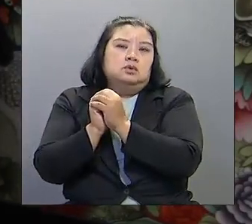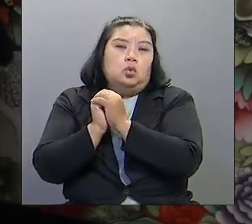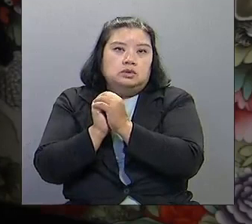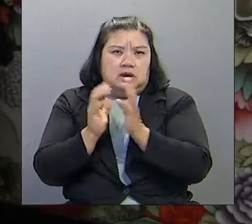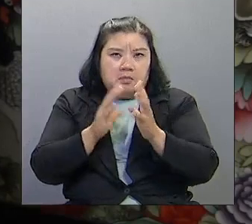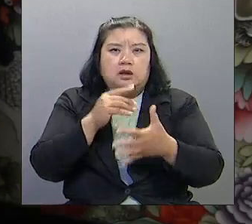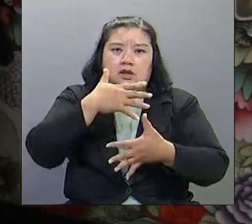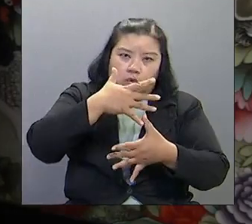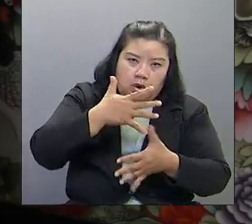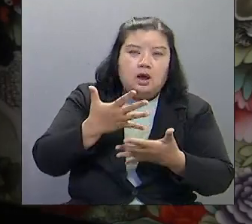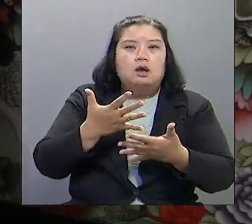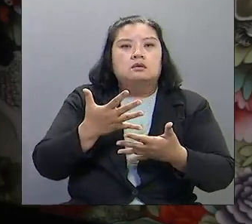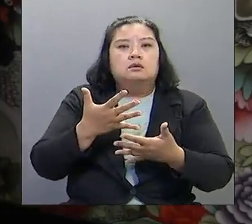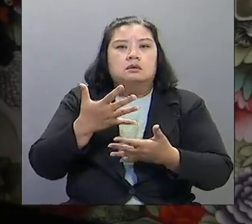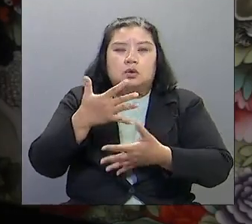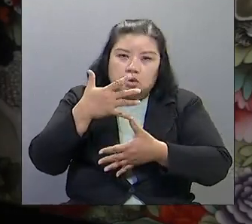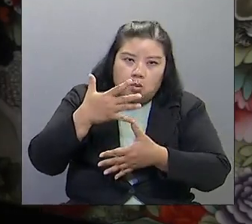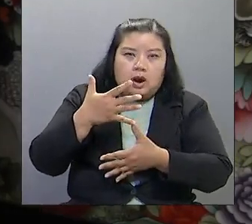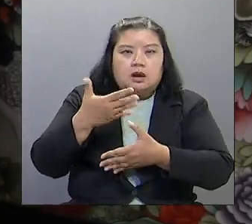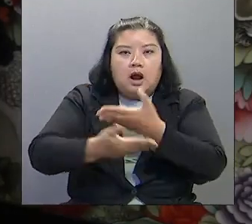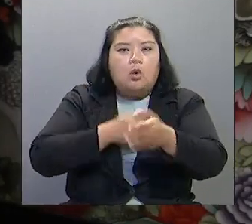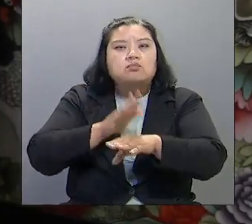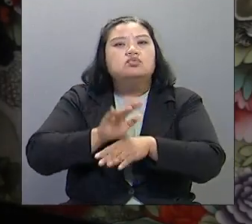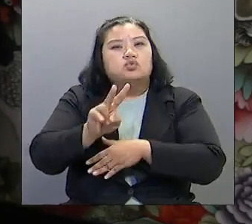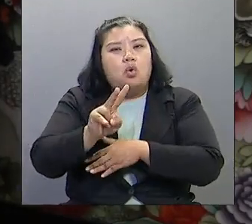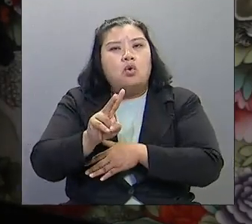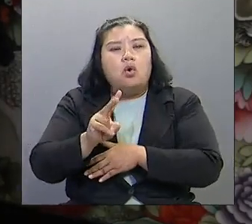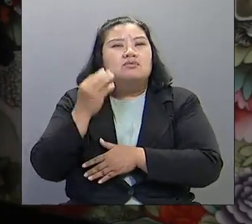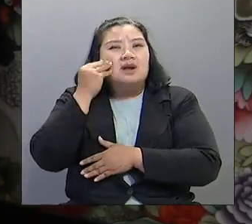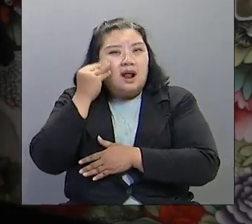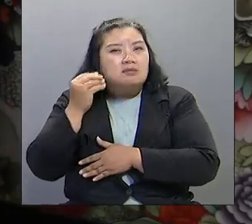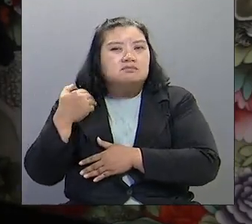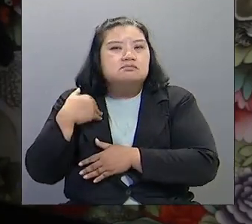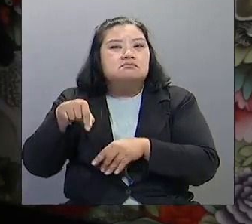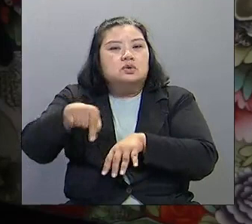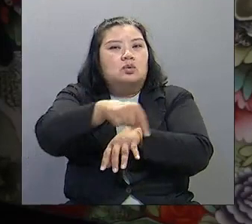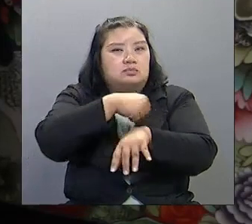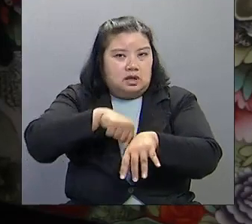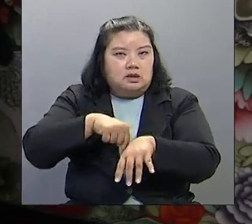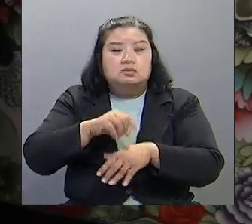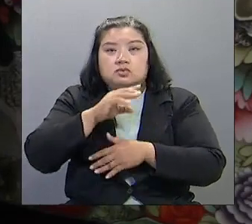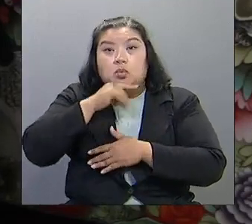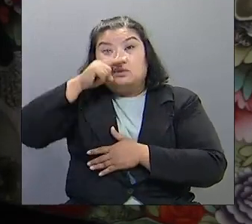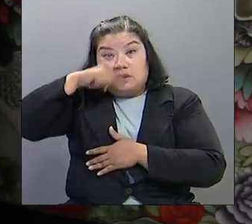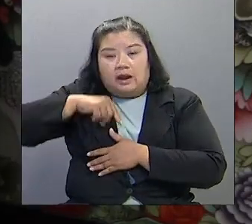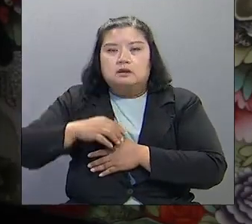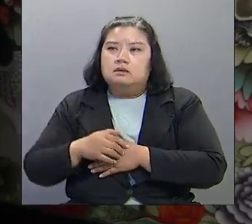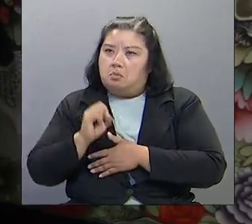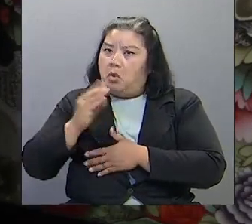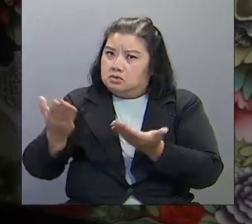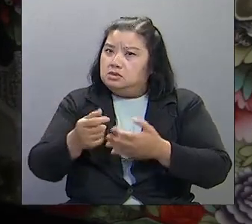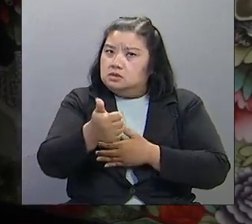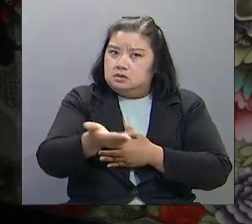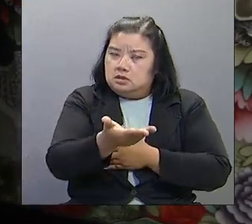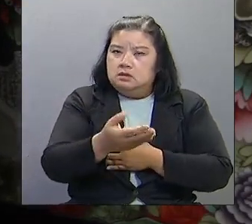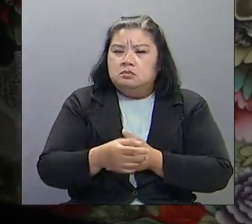ชสำเพ็งอะค่ะถ้าเกิดว่าเราเปิดประเทศเราให้เขาเข้ามามันเป็นเหมือนเหรียญสองด้านเราก็จะ